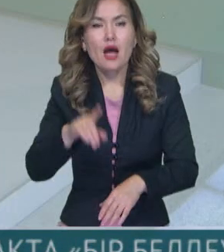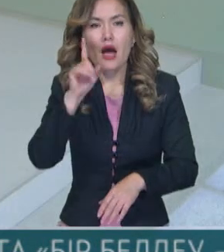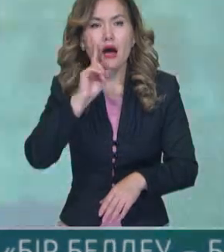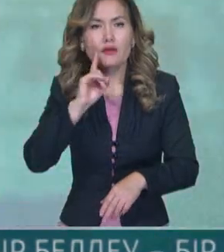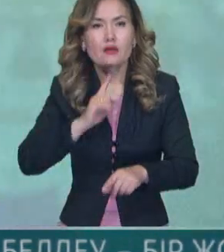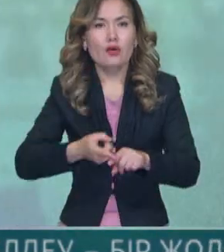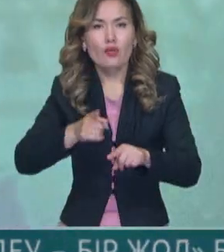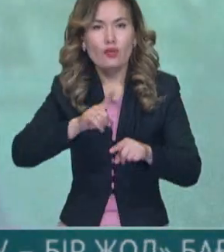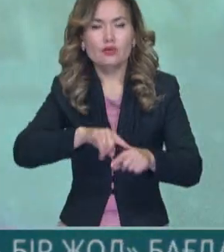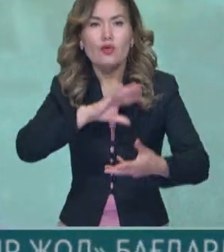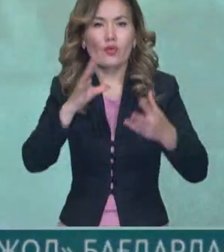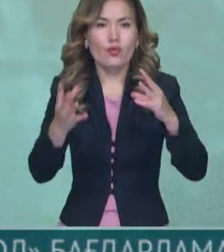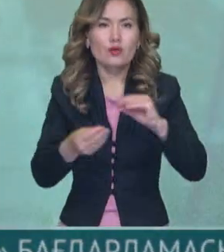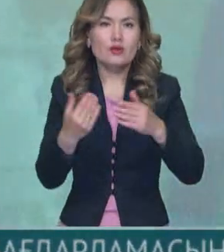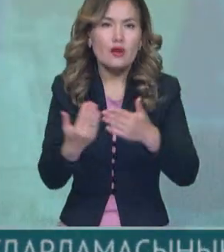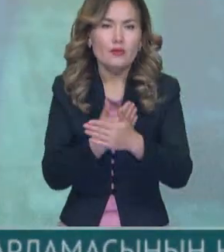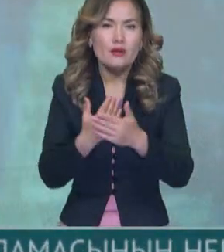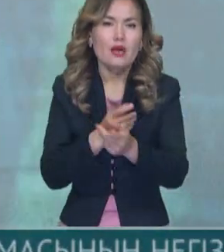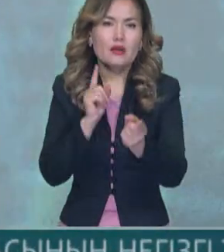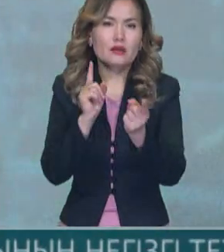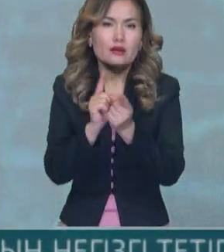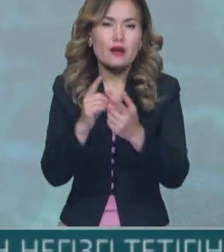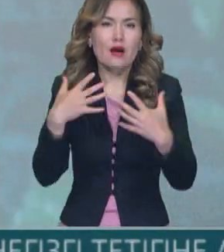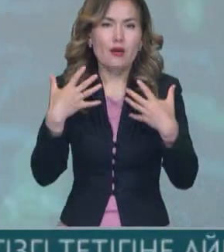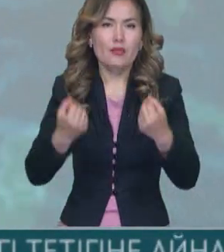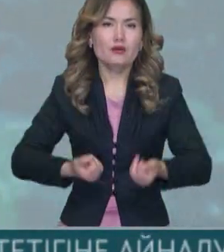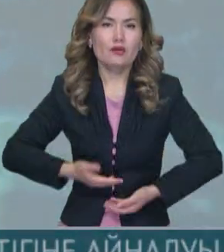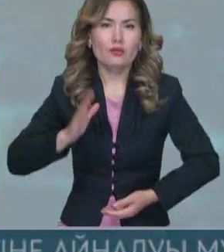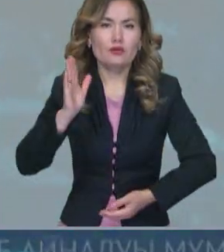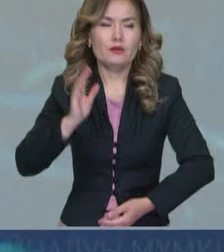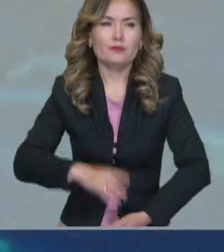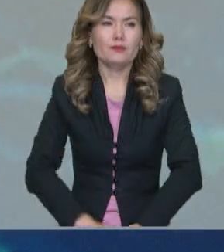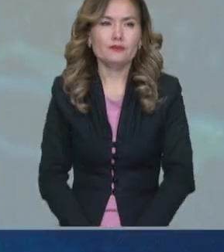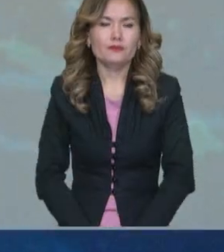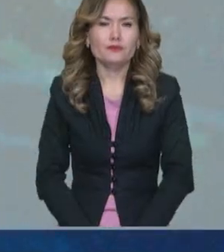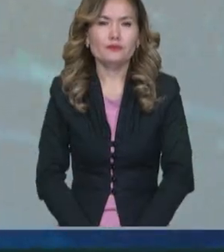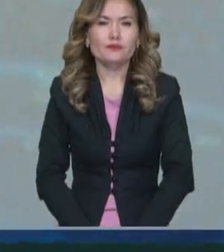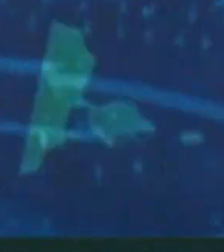Ал мен сіздермен қоштасамын, бас арнамыз қосулы болсын.